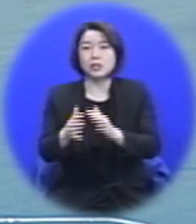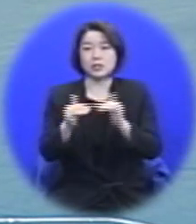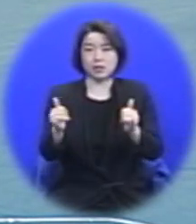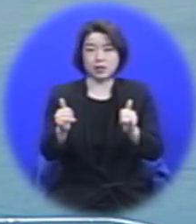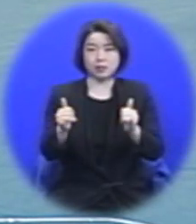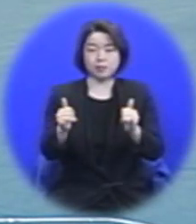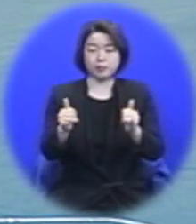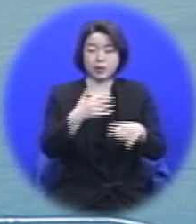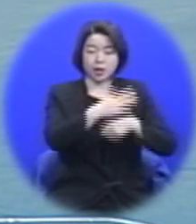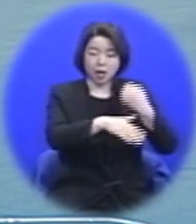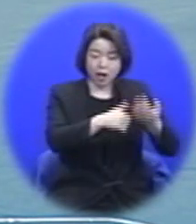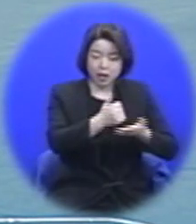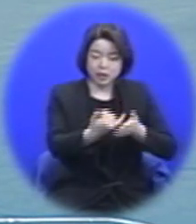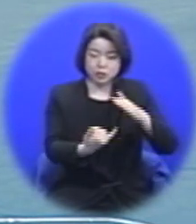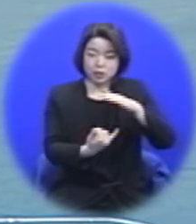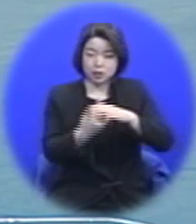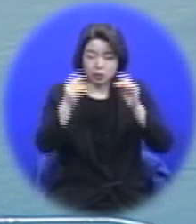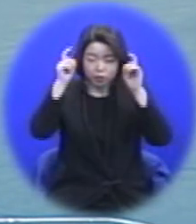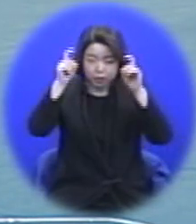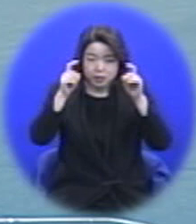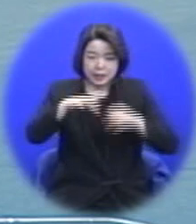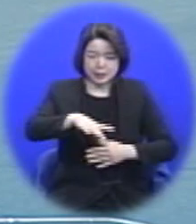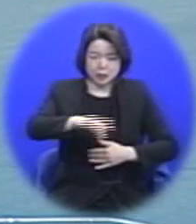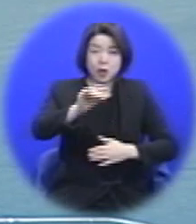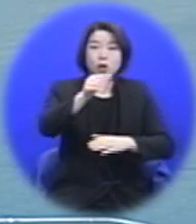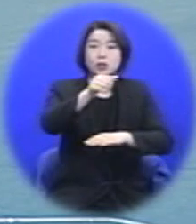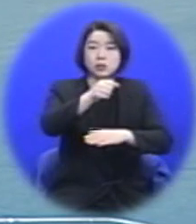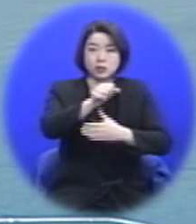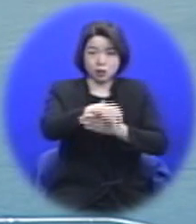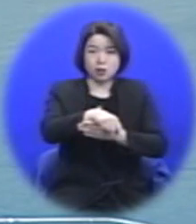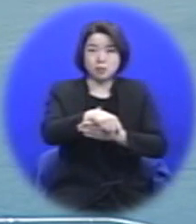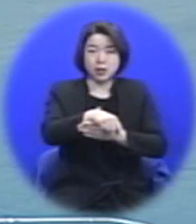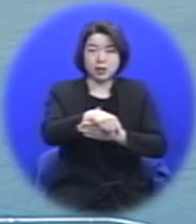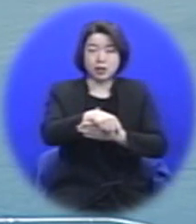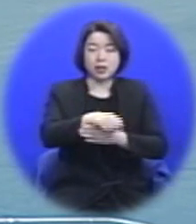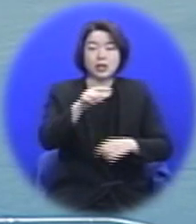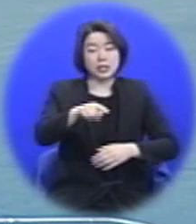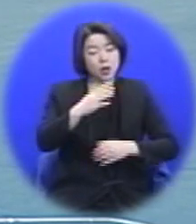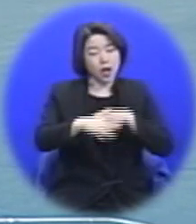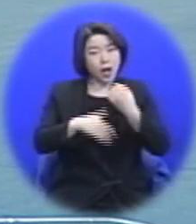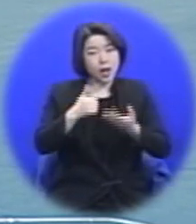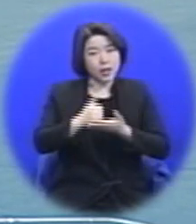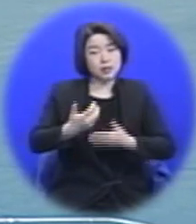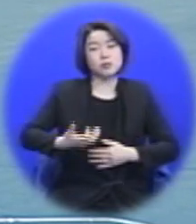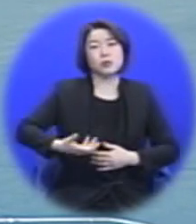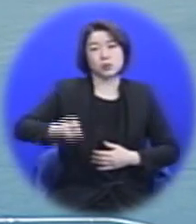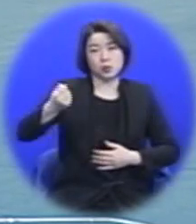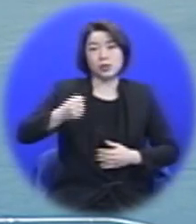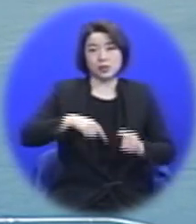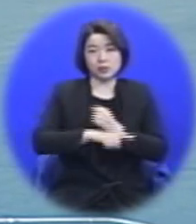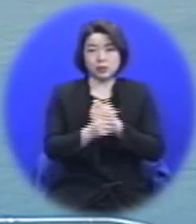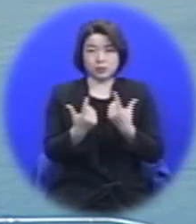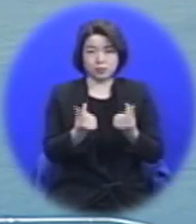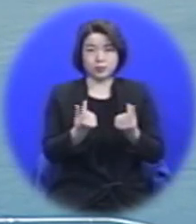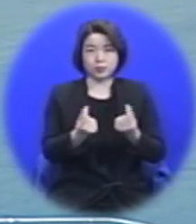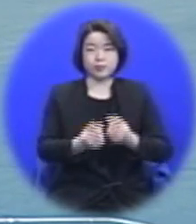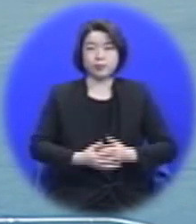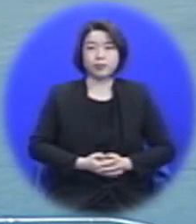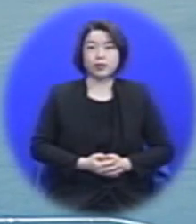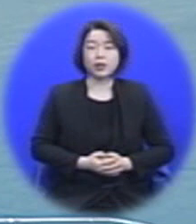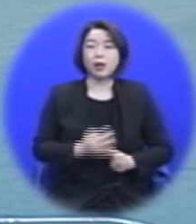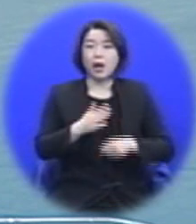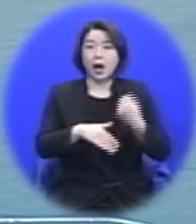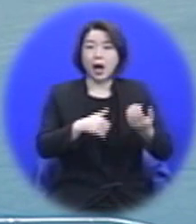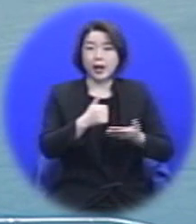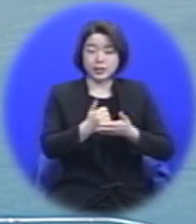하나님과 어린 양의 첫 열매, 이 첫 열매라는 것은 하나님의 소유라는 뜻입니다.